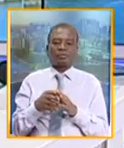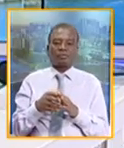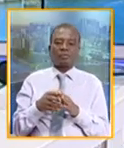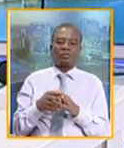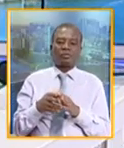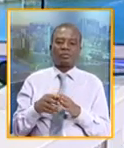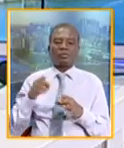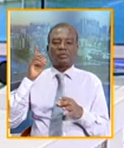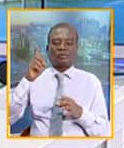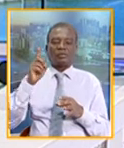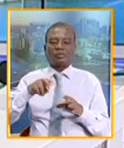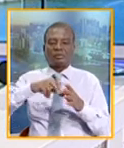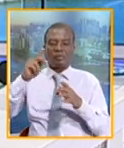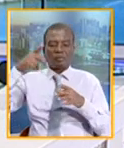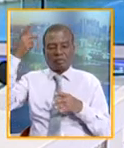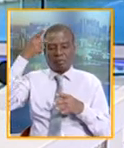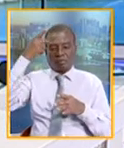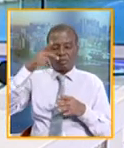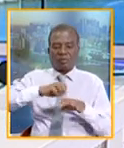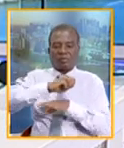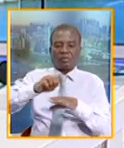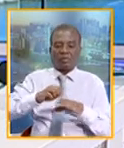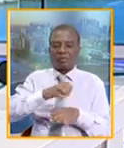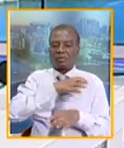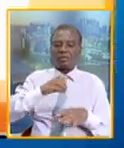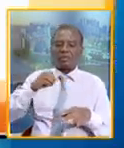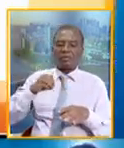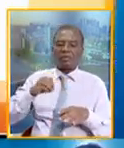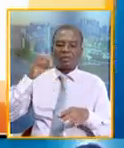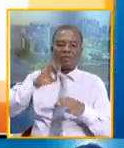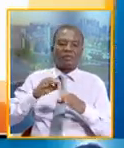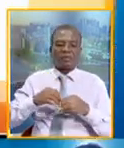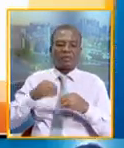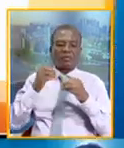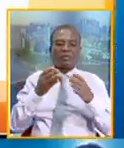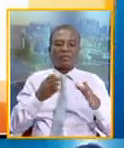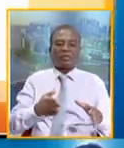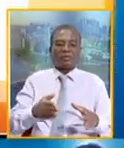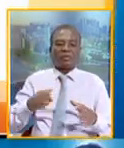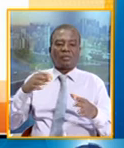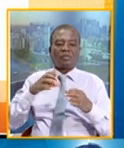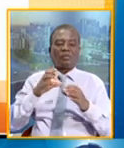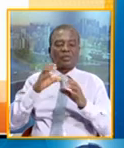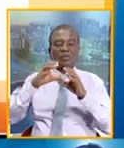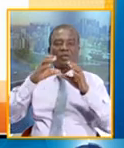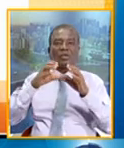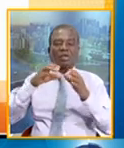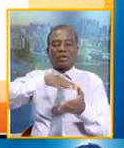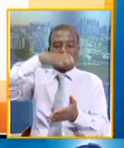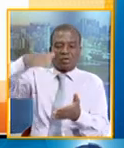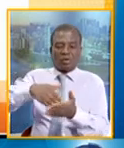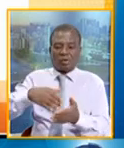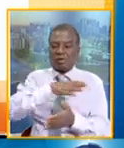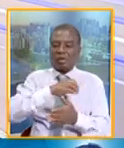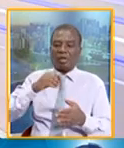Un dialogue politique engagé pour une élection et la commission électorale indépendante, justement, dispose désormais d'un centre des médias et de l'information. Ce